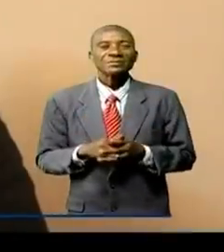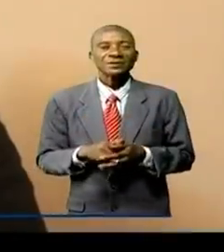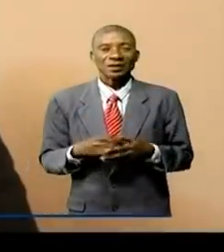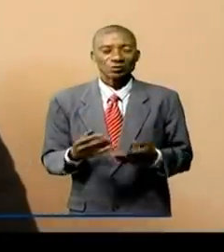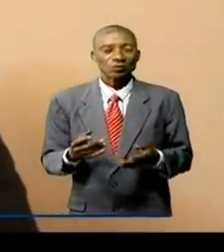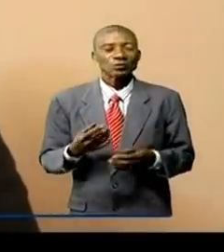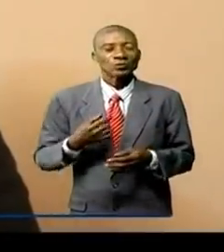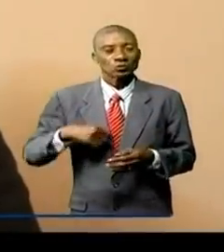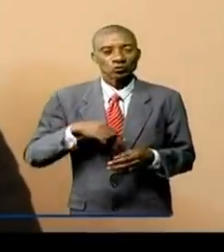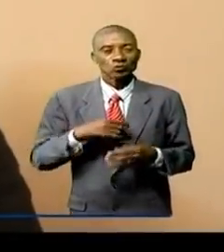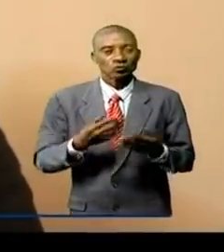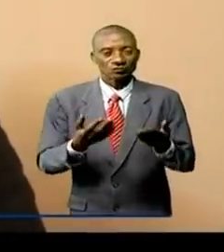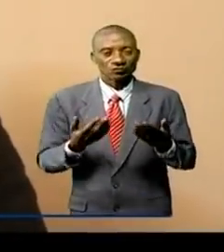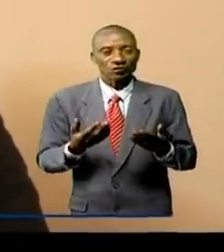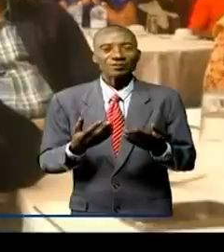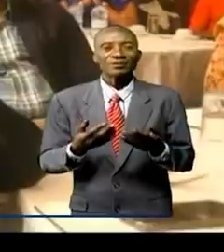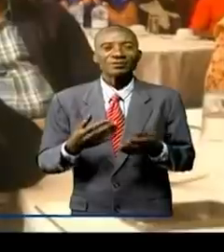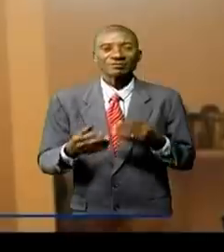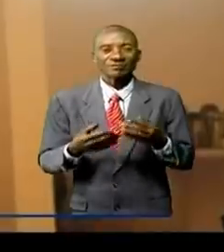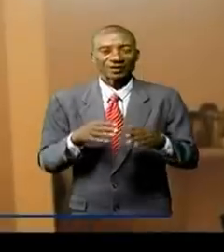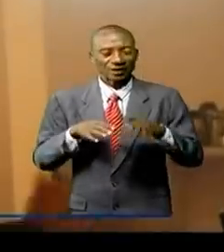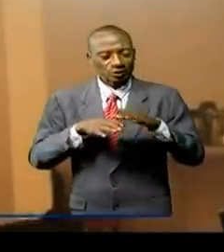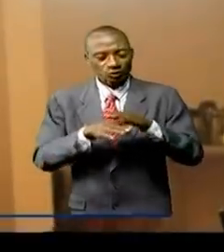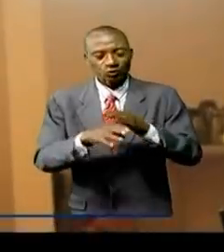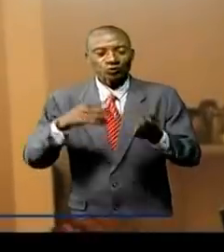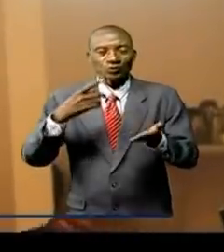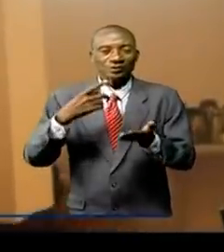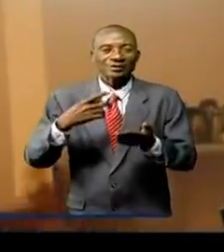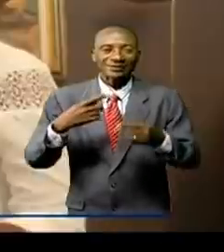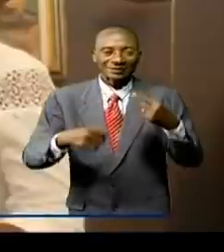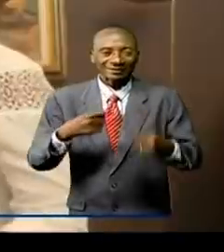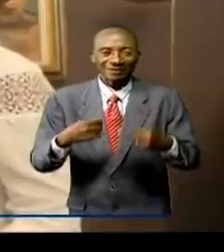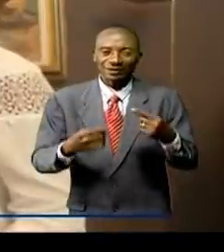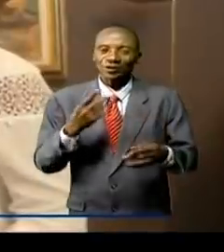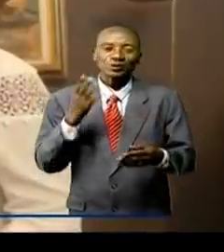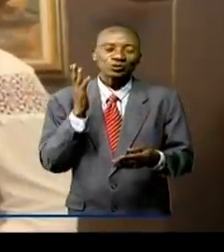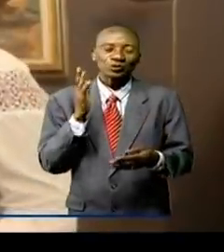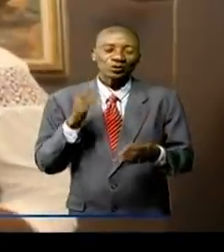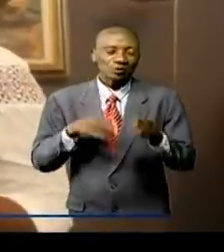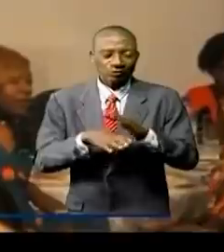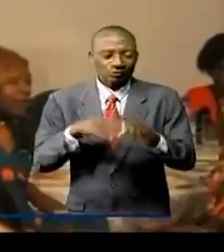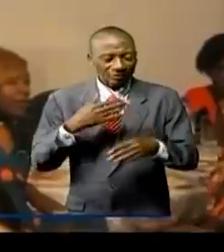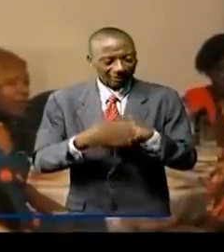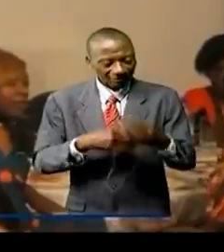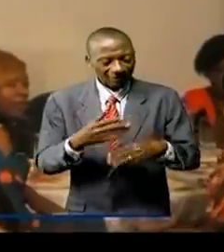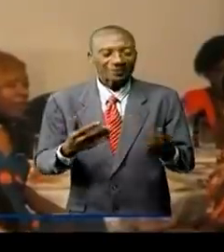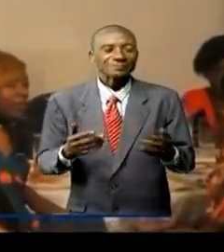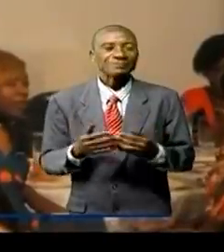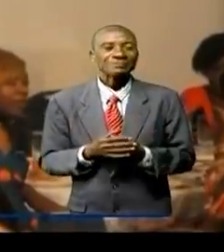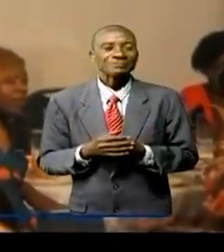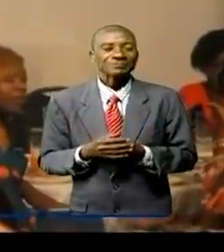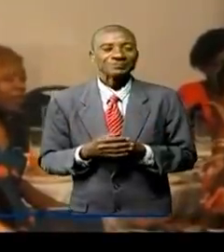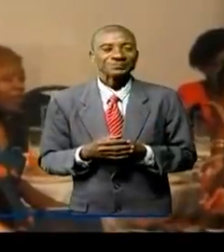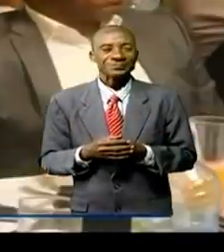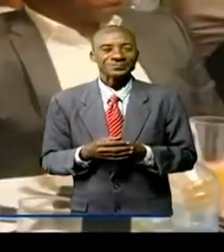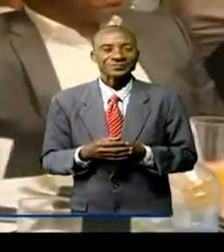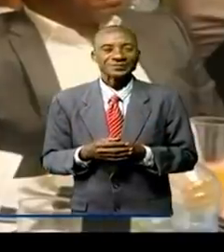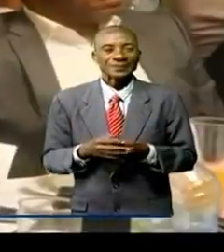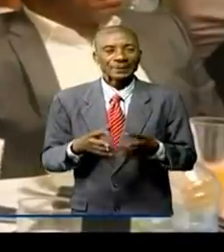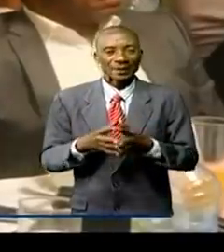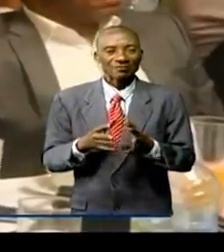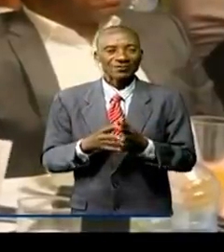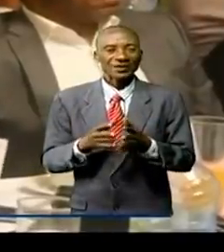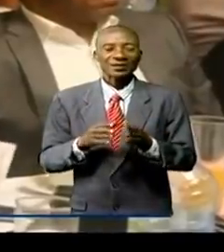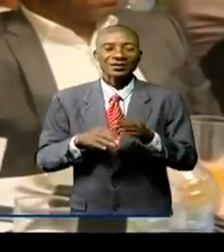sous-traitance dans un court terme. Il s'est dégagé dans les débats une compréhension commune sur la protection des